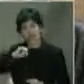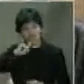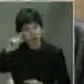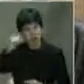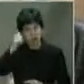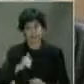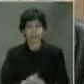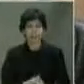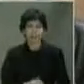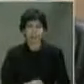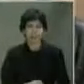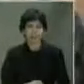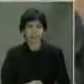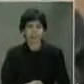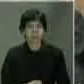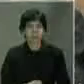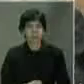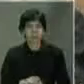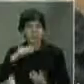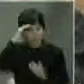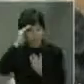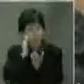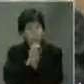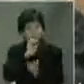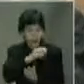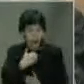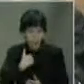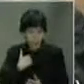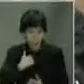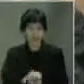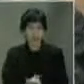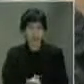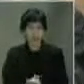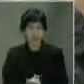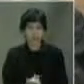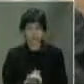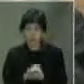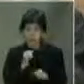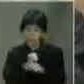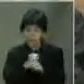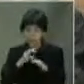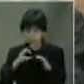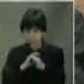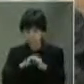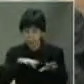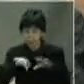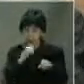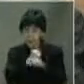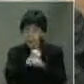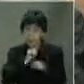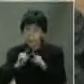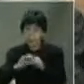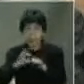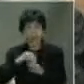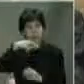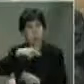ดนายตำรวจบอกว่าจับโดยอาศัยอำนาจตามพระราชกำหน